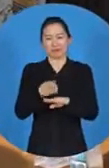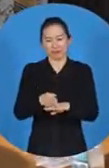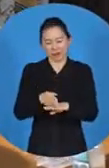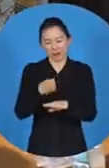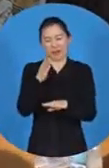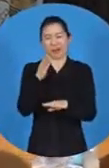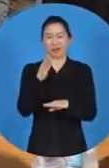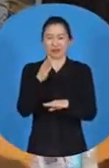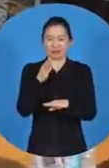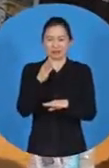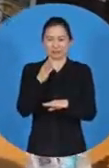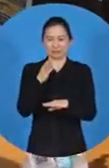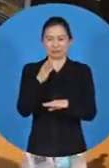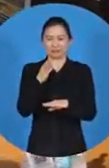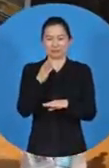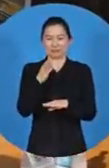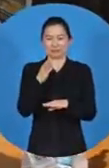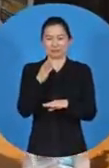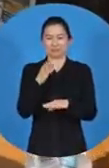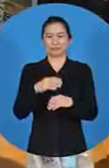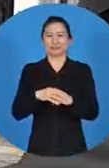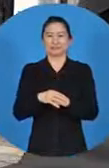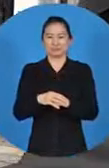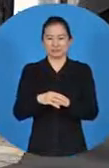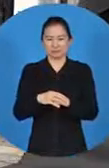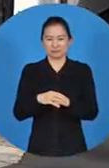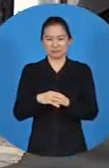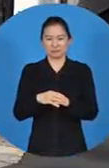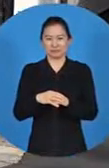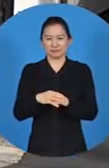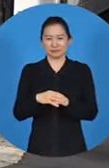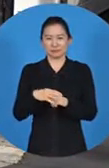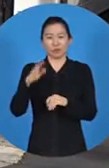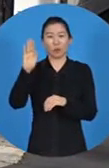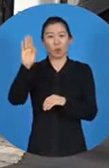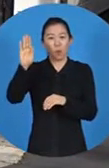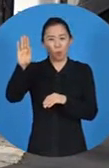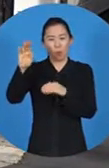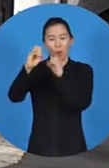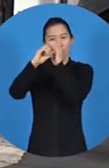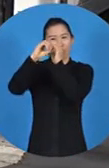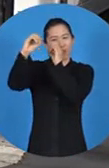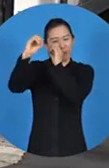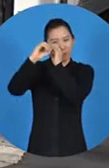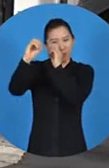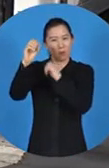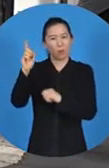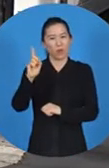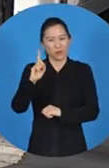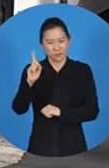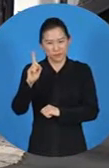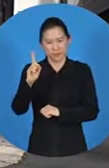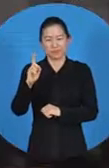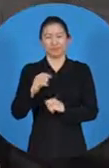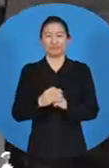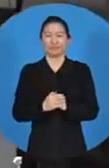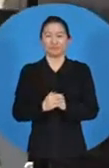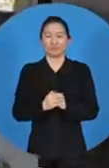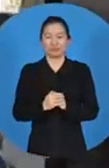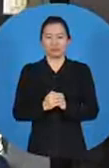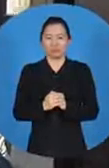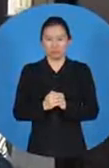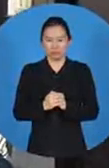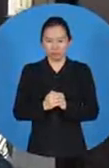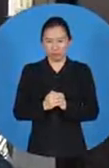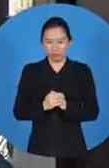当食べてます。すごいありがたいです。 お店の今後の展望を伺いました。 まあ、ワ